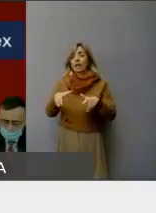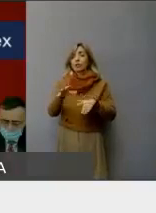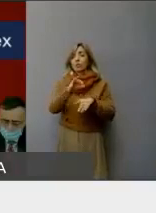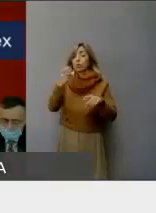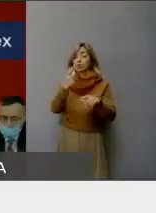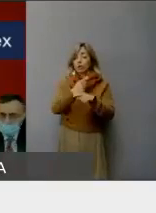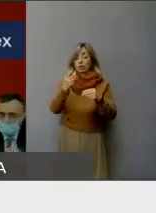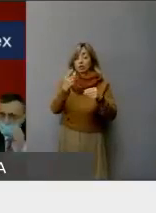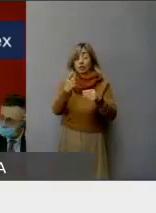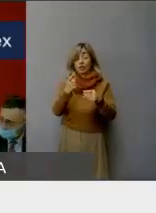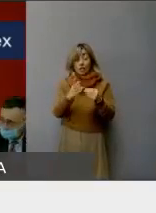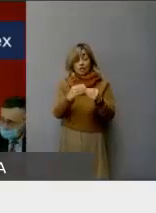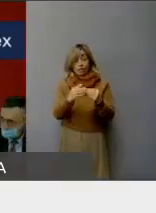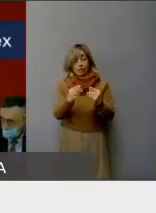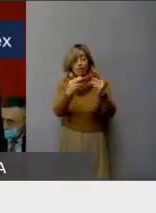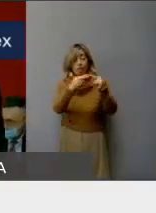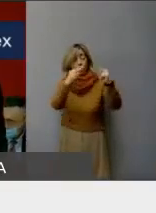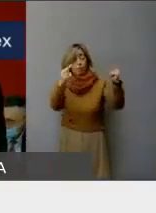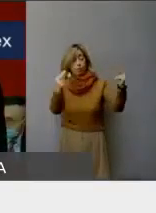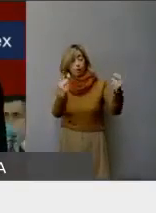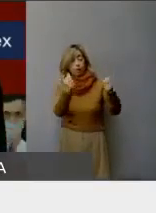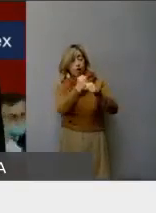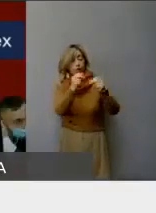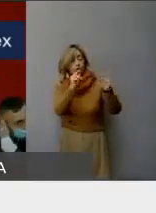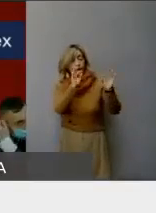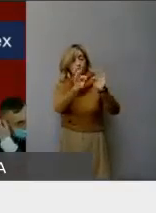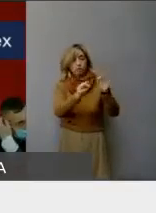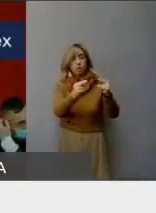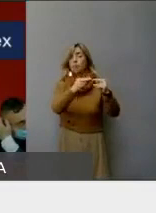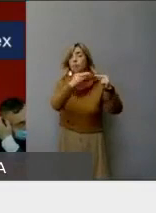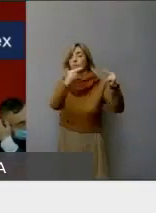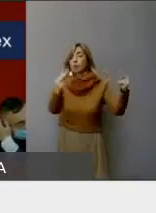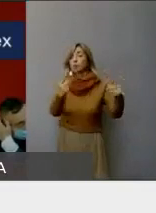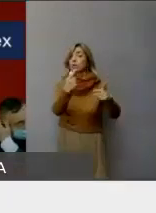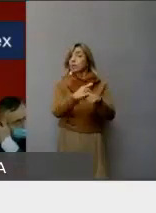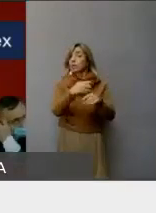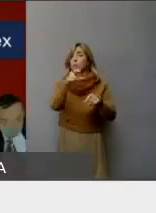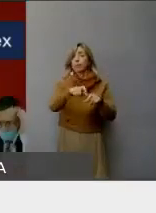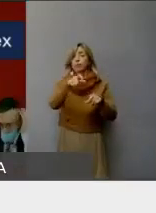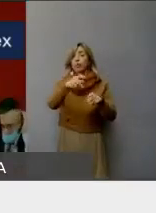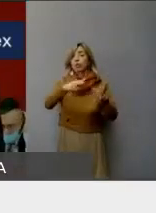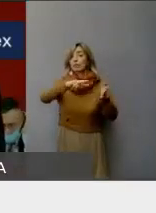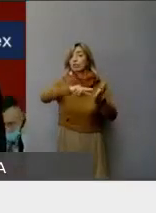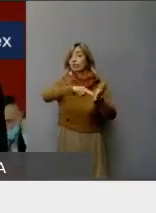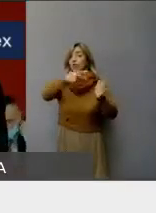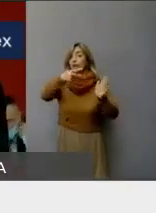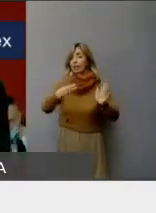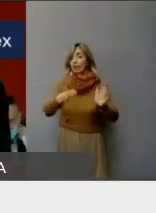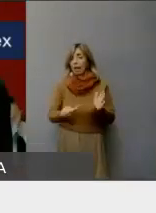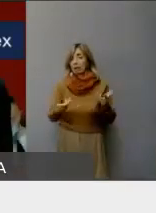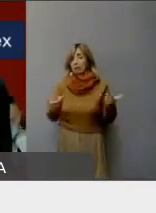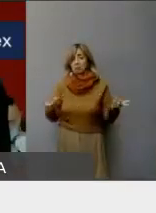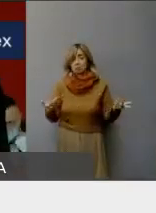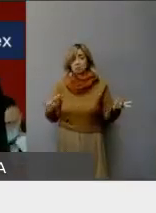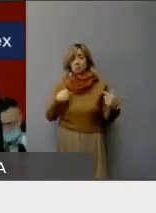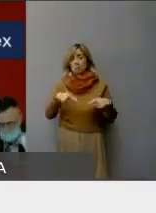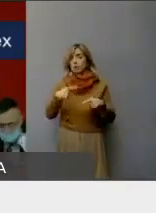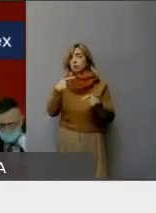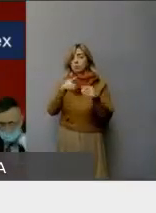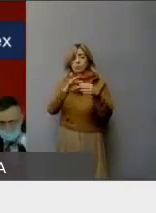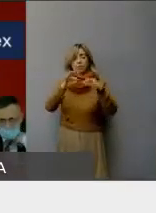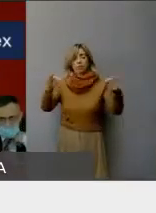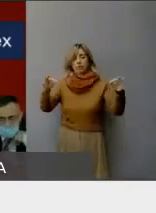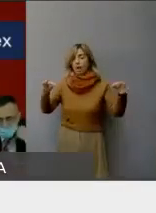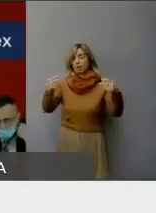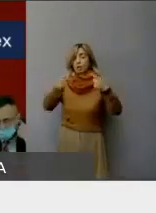totalmente inaccettabile questo tipo di espressioni che il consiglio comunale deve rifiutare in toto seconda